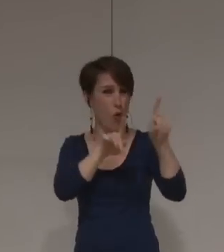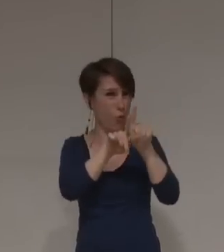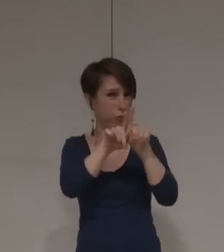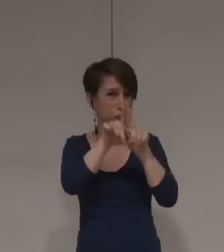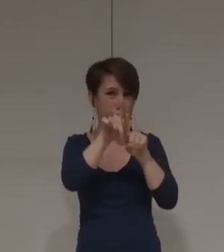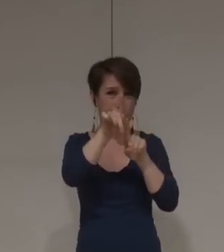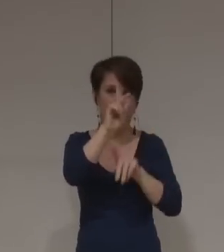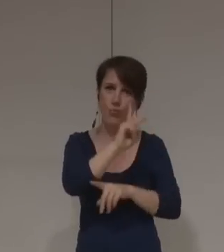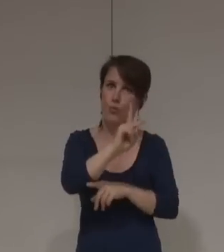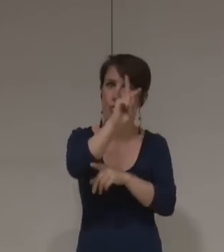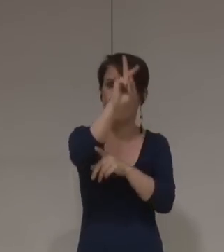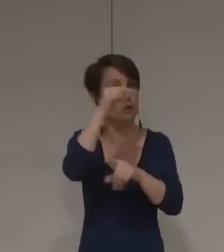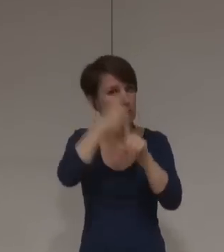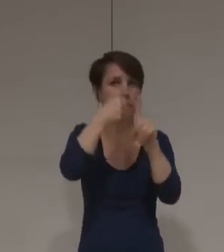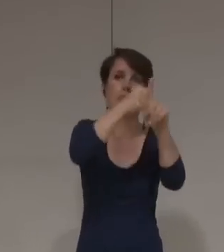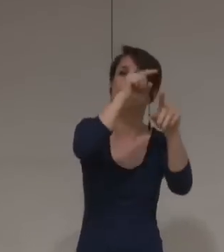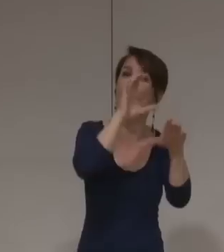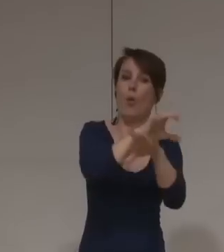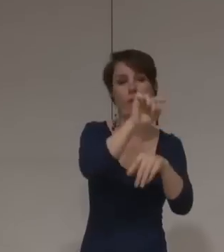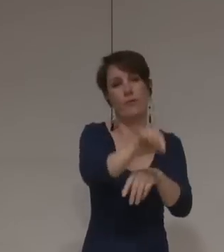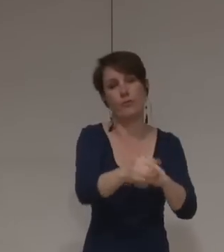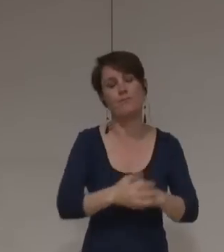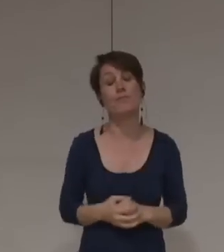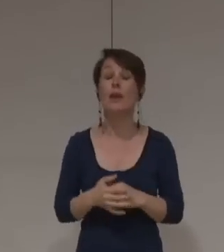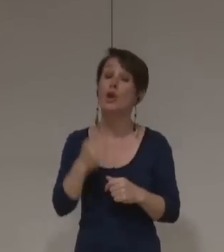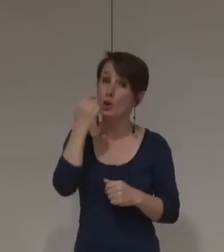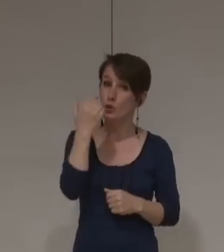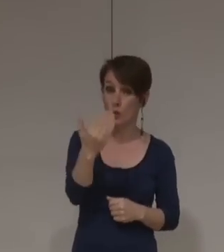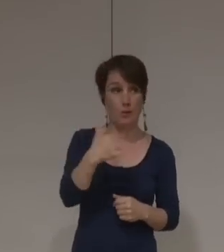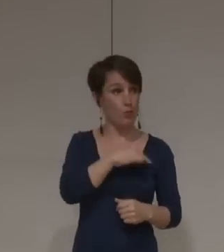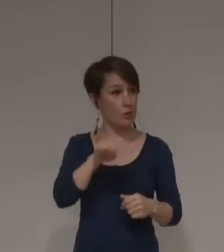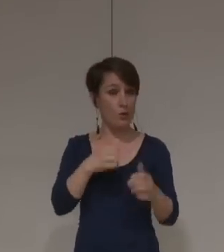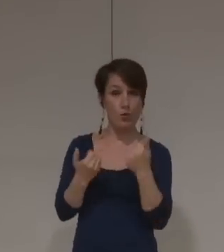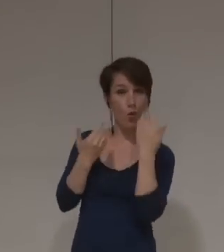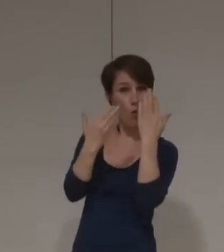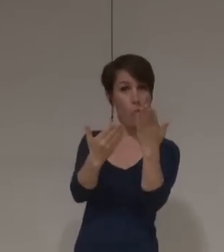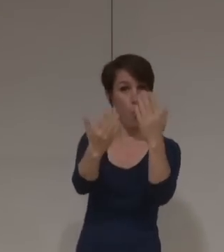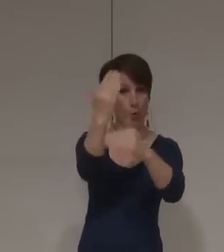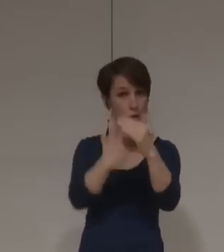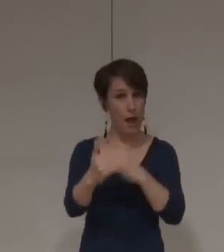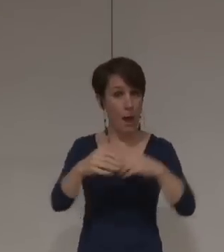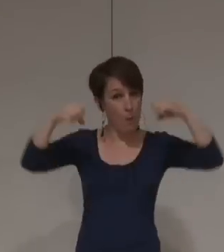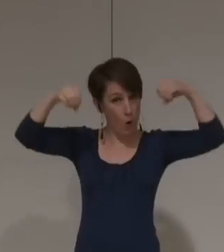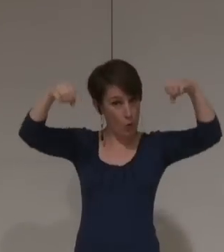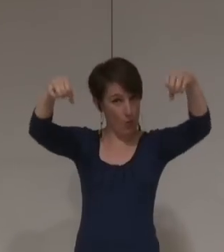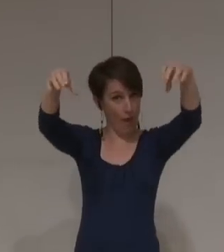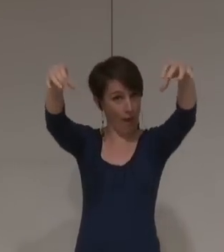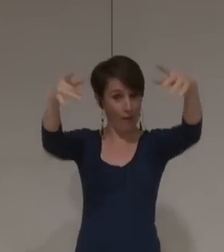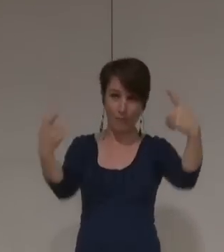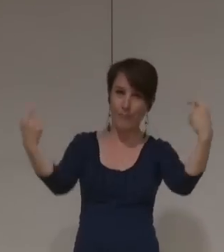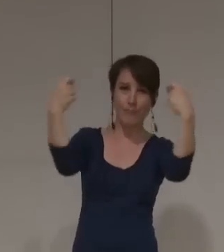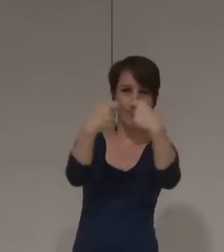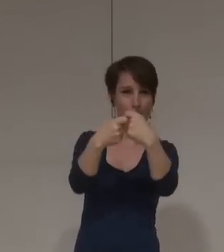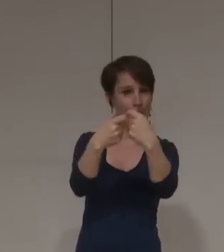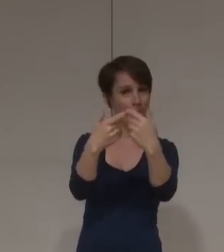climatique nous vous proposons donc un plan lumière conformément à nos engagements de campagne